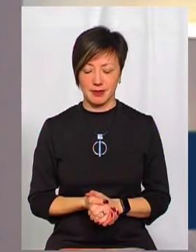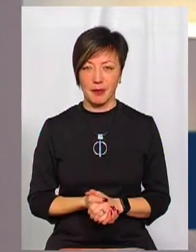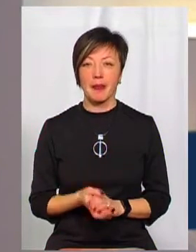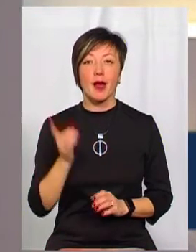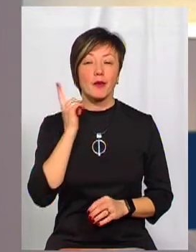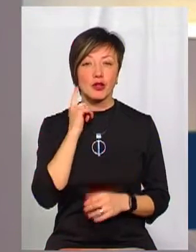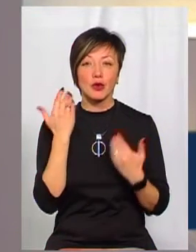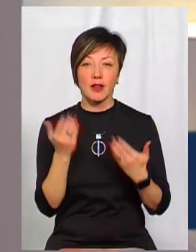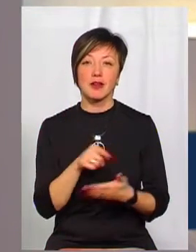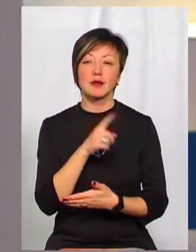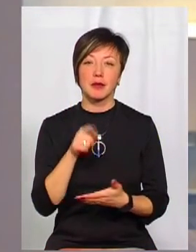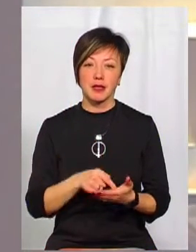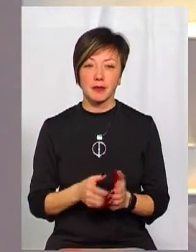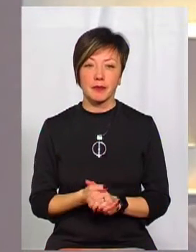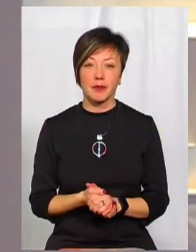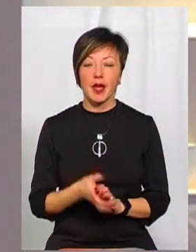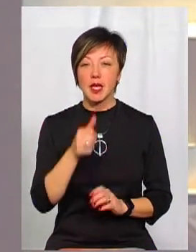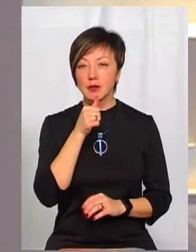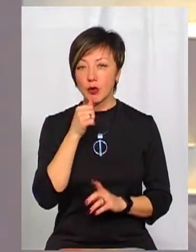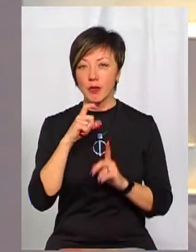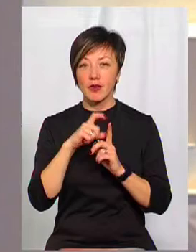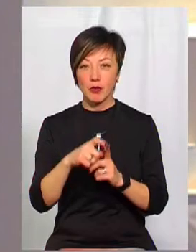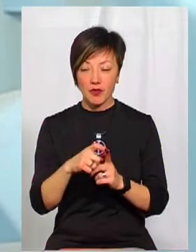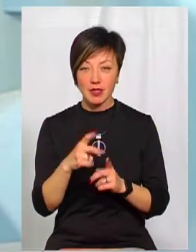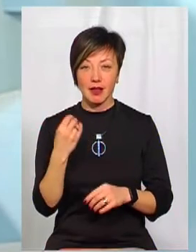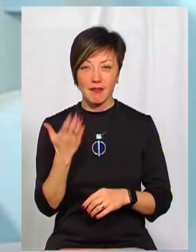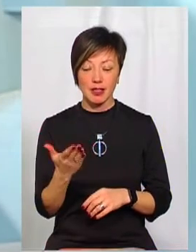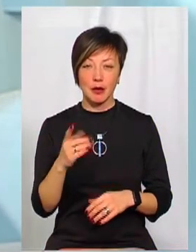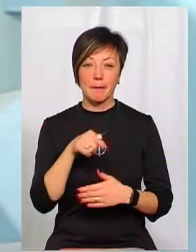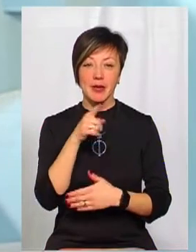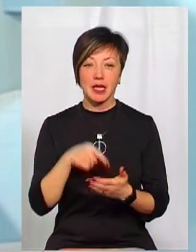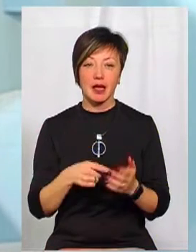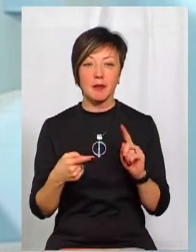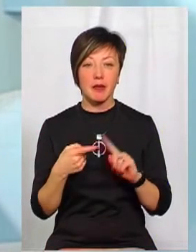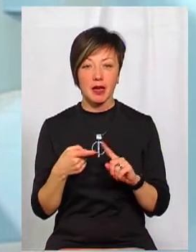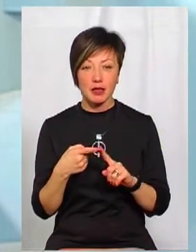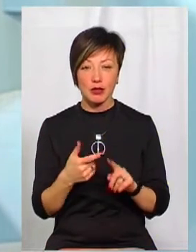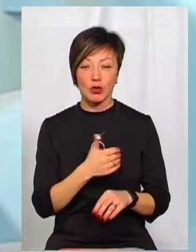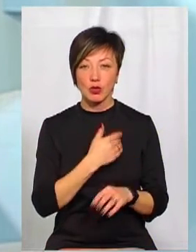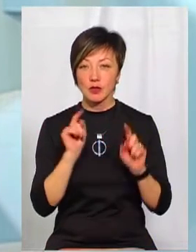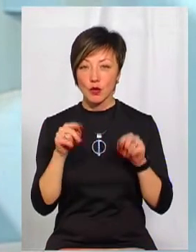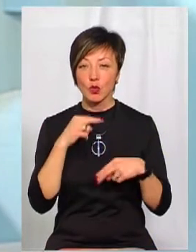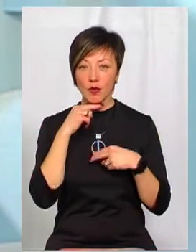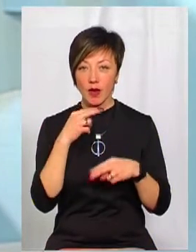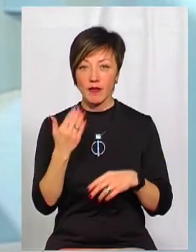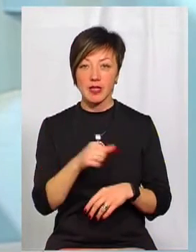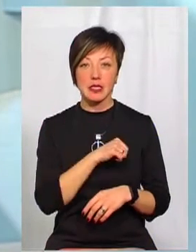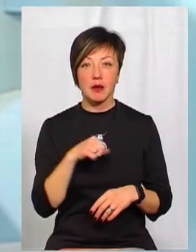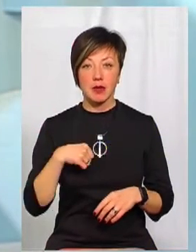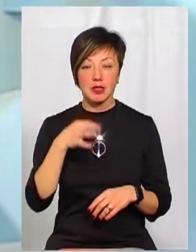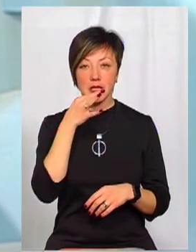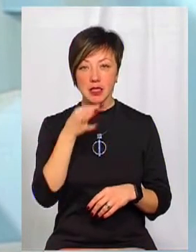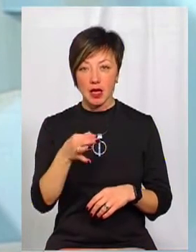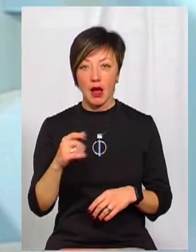Ми почули ваше питання. Я спробую відповісти на ваше питання. Дивіться, перше, на що хочу звернути увагу, ви самі